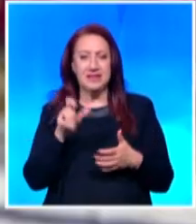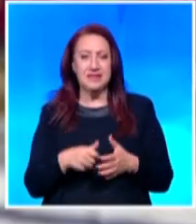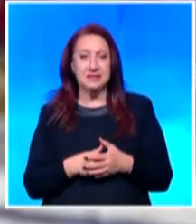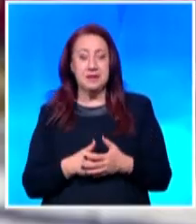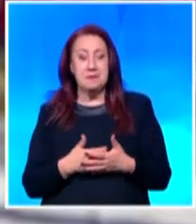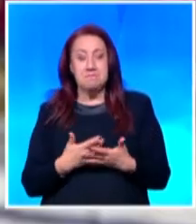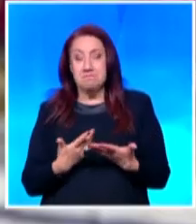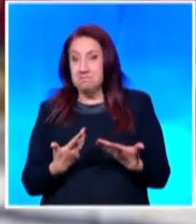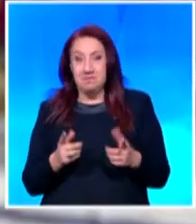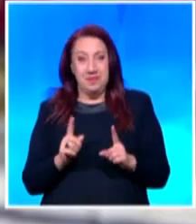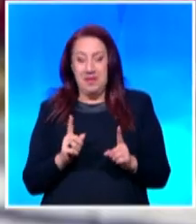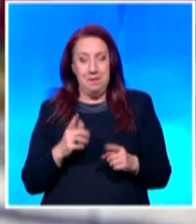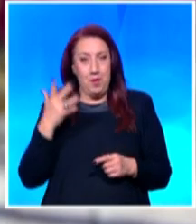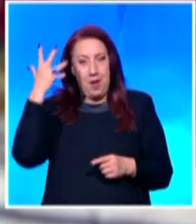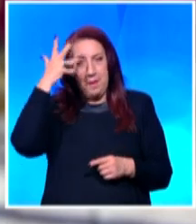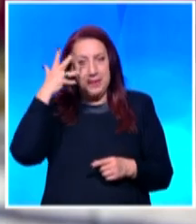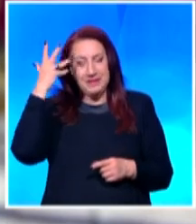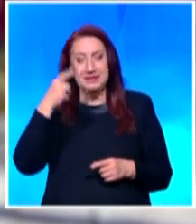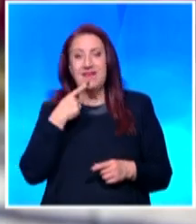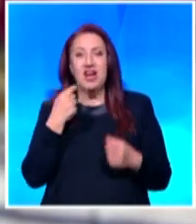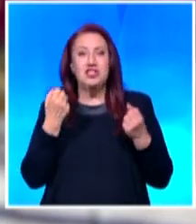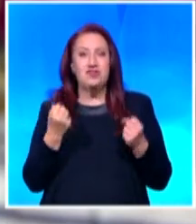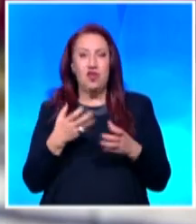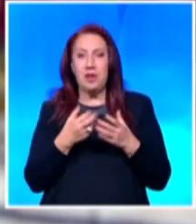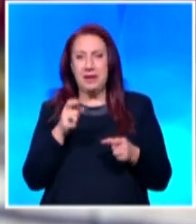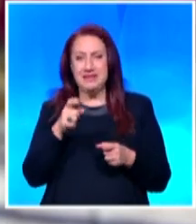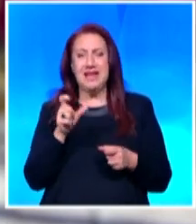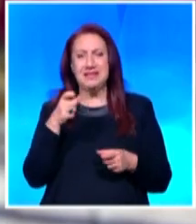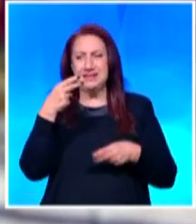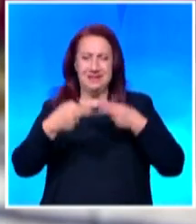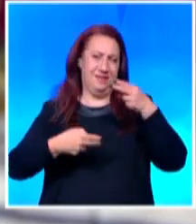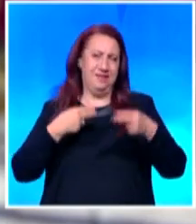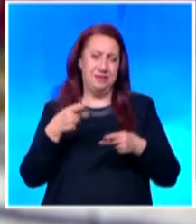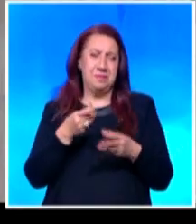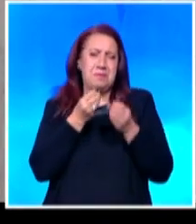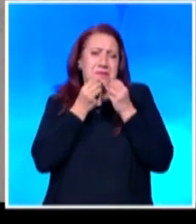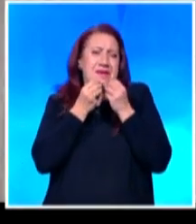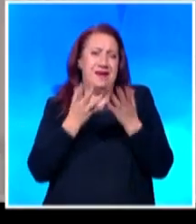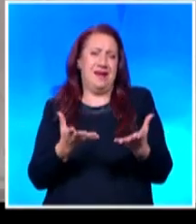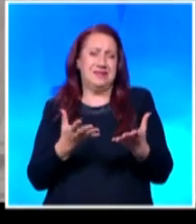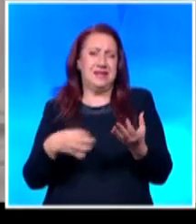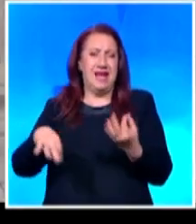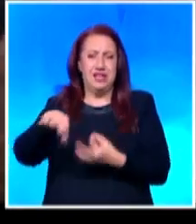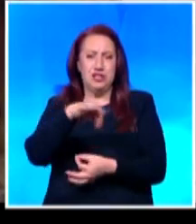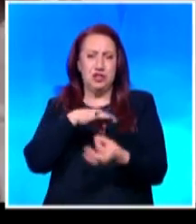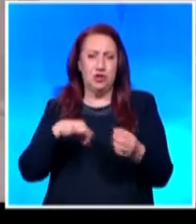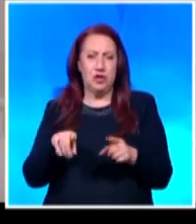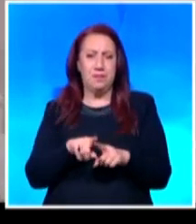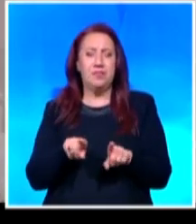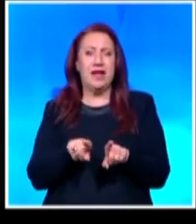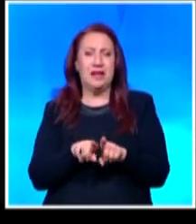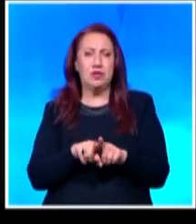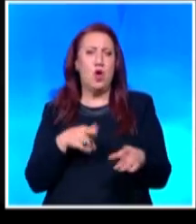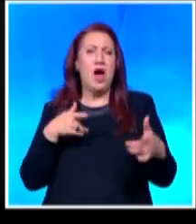Не мога да си представя живота без тези сериали. Това е прекрасна, невероятна история. Като актьор никога не си намираш